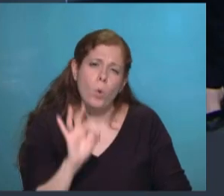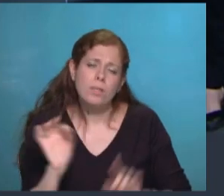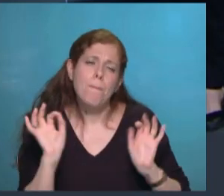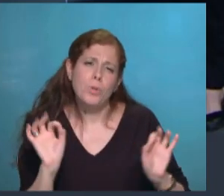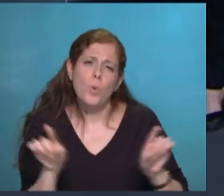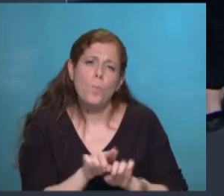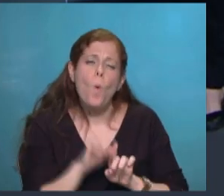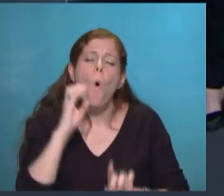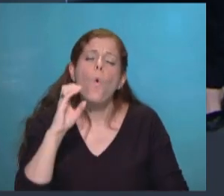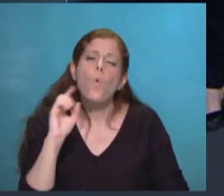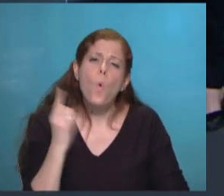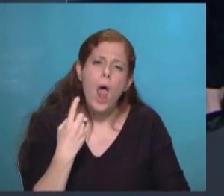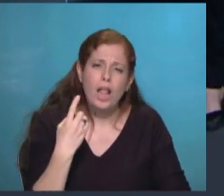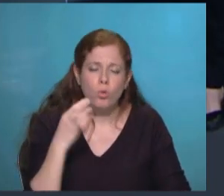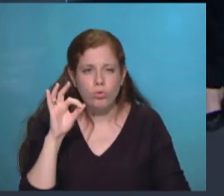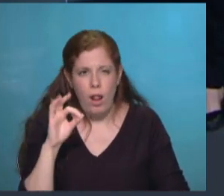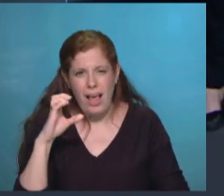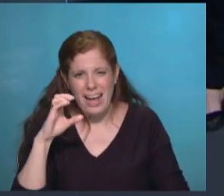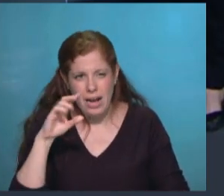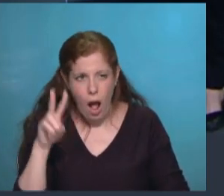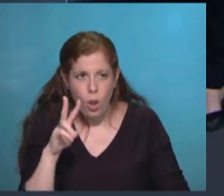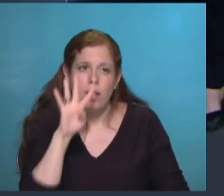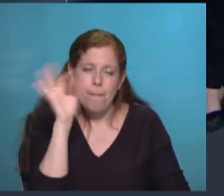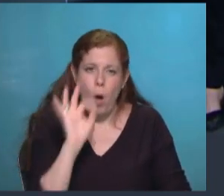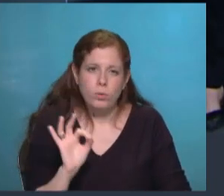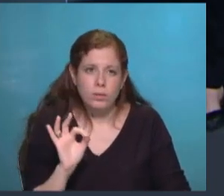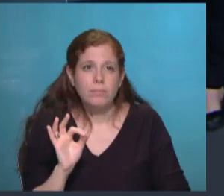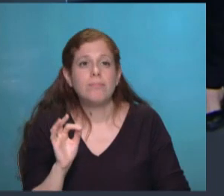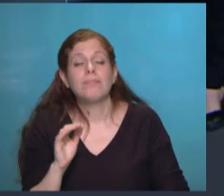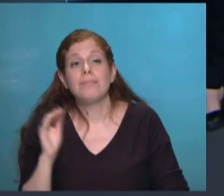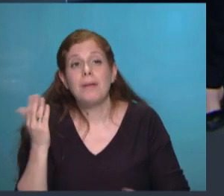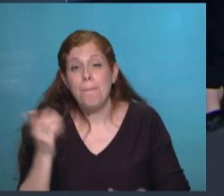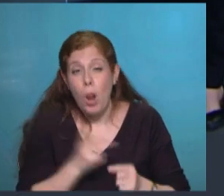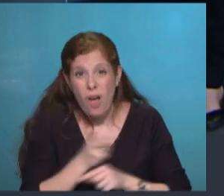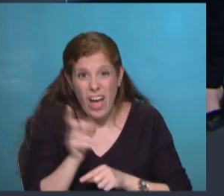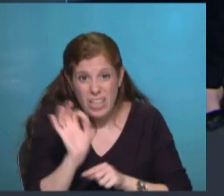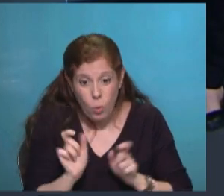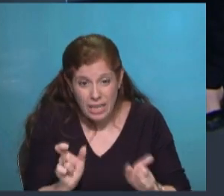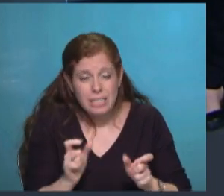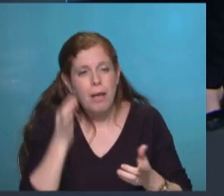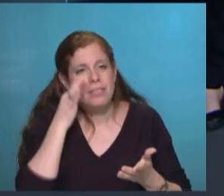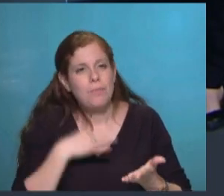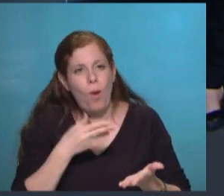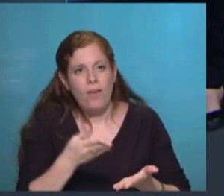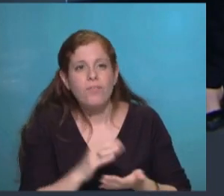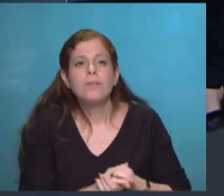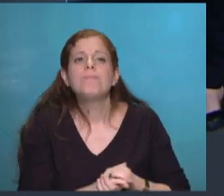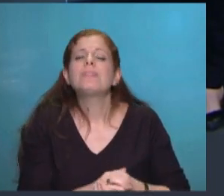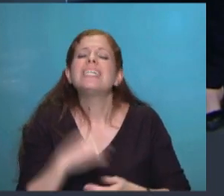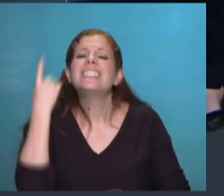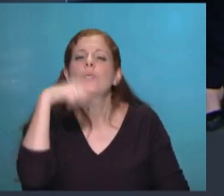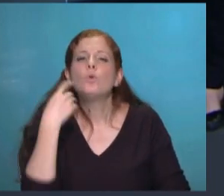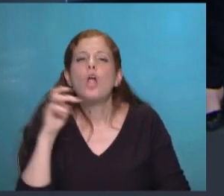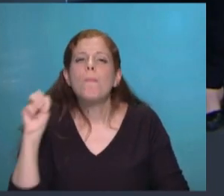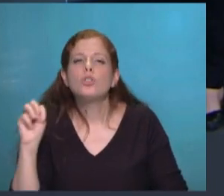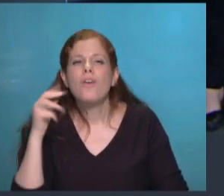כחלון. 4%. אפולאיות, מי לא עבר אצלכן את אחוז החסימה? הנה שימו לב. זהות בראשות משה פייגלין, גם